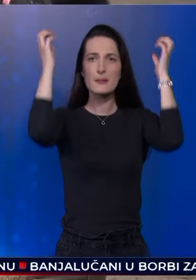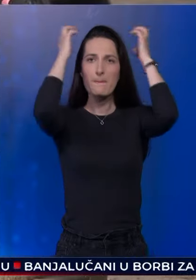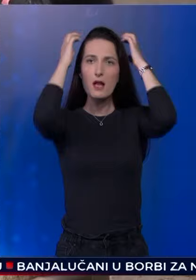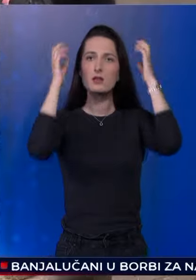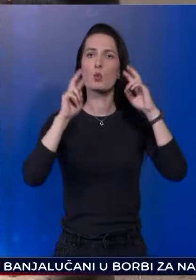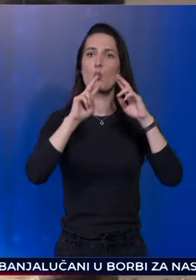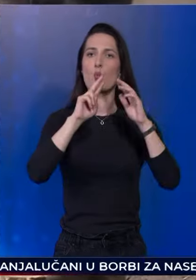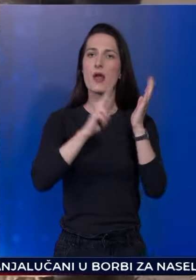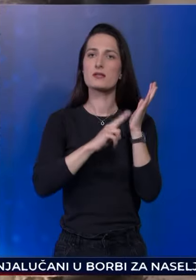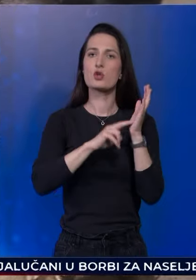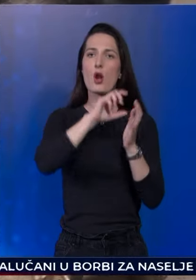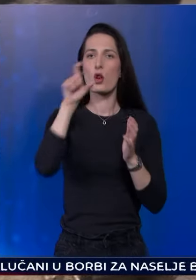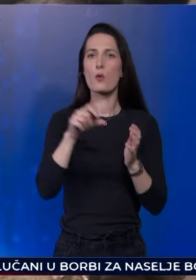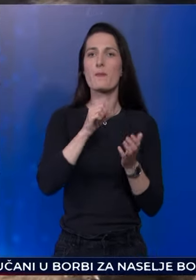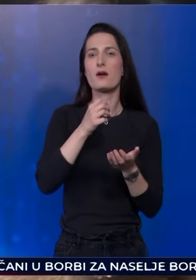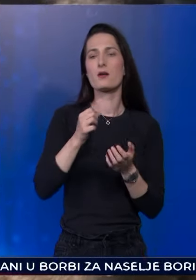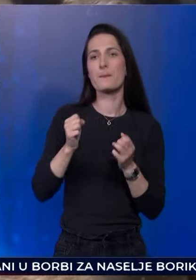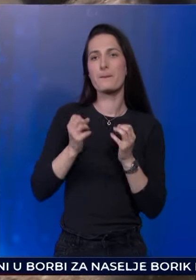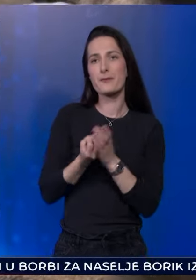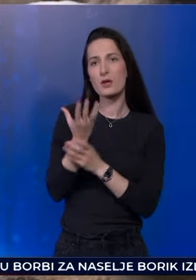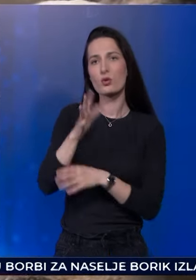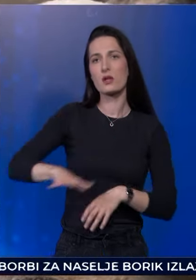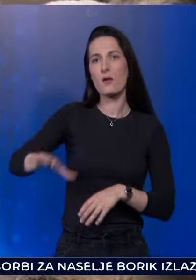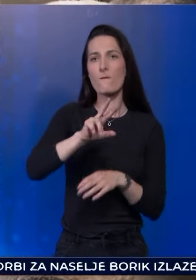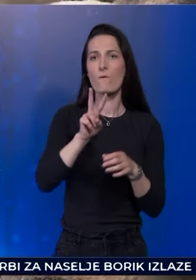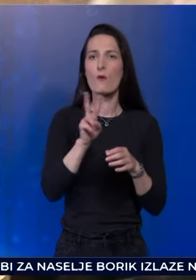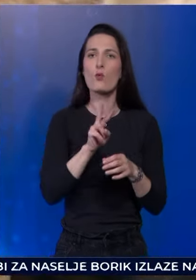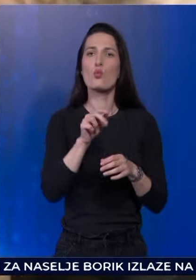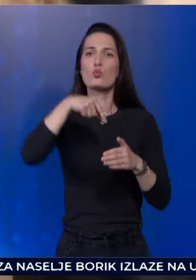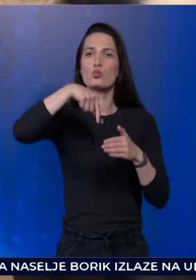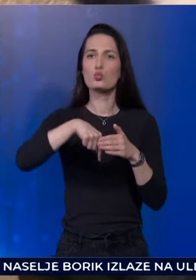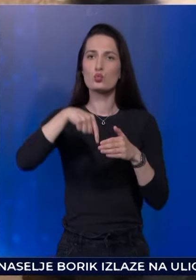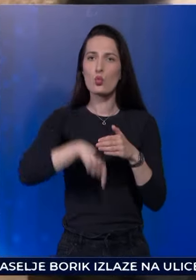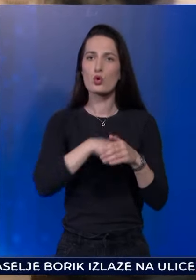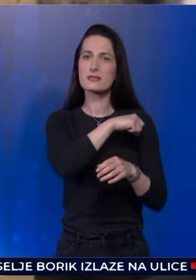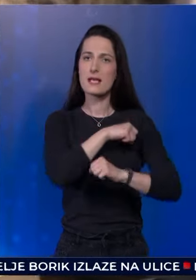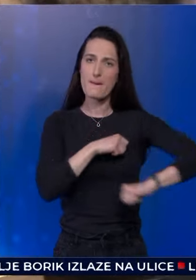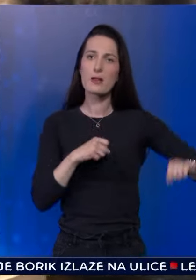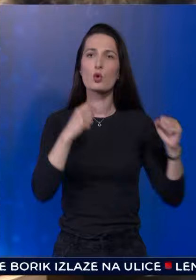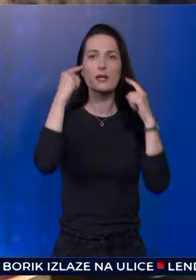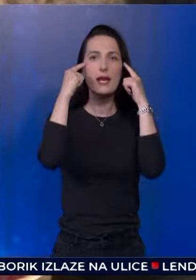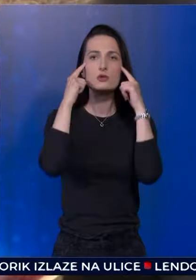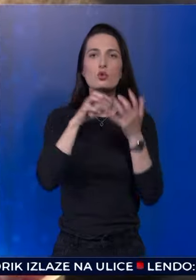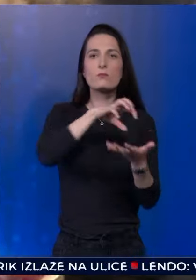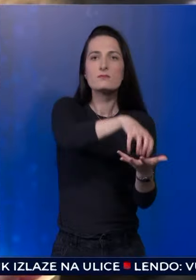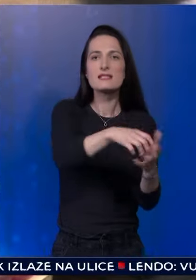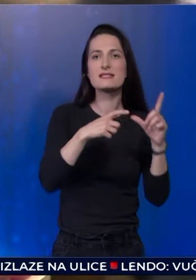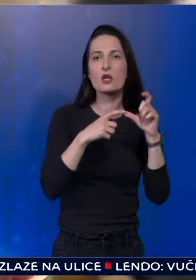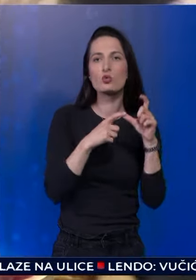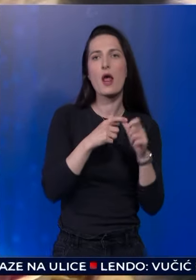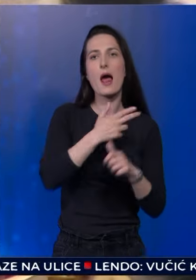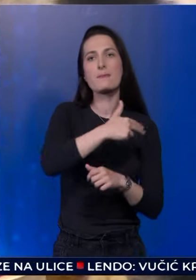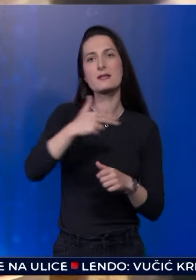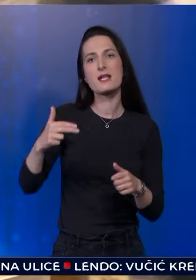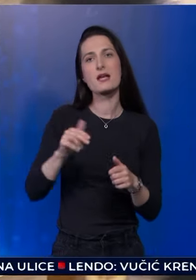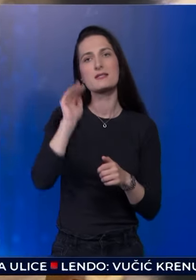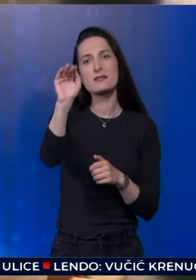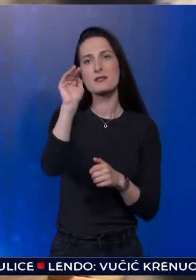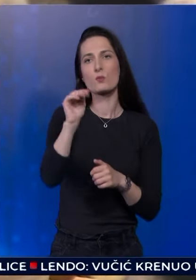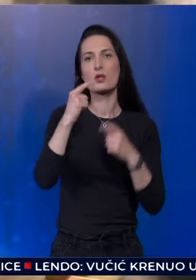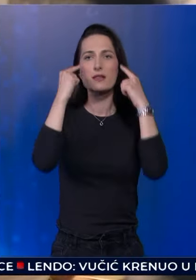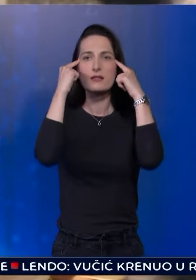u Nacionalnom rezervatu prirode Wolong u jugozapadnoj kineskoj provinciji Sichuan, administracija je saopštila da je kinesko